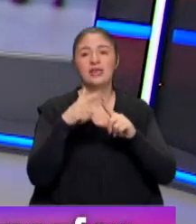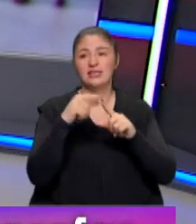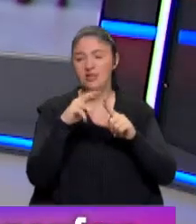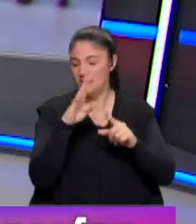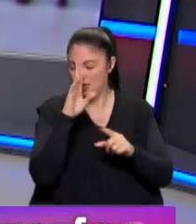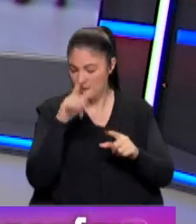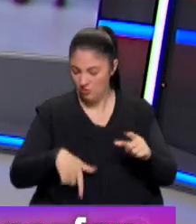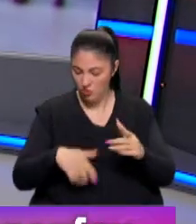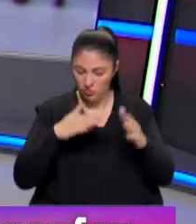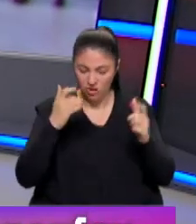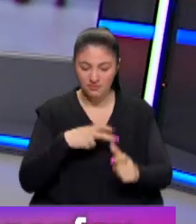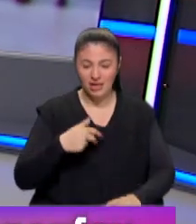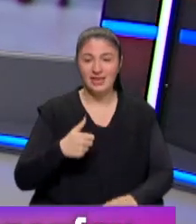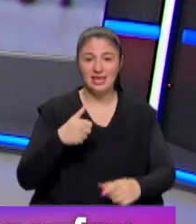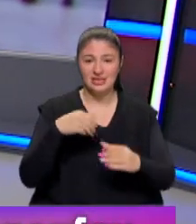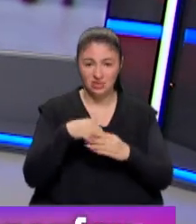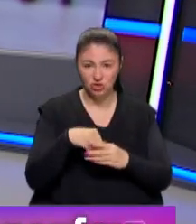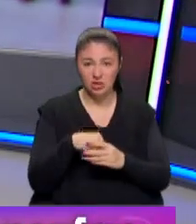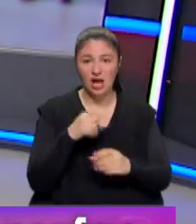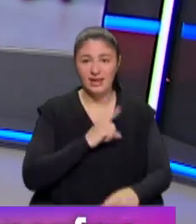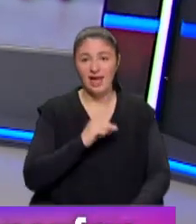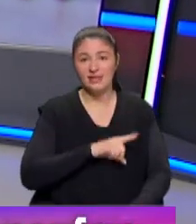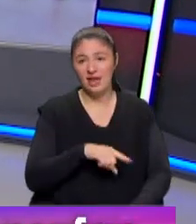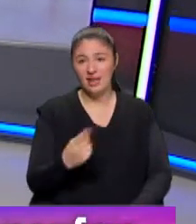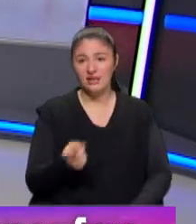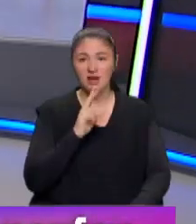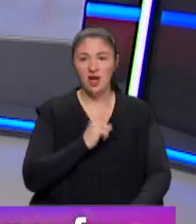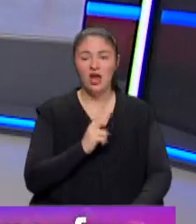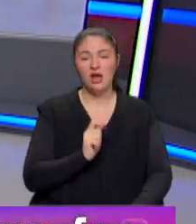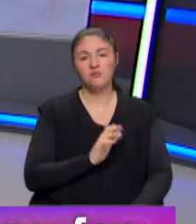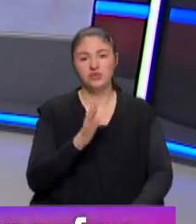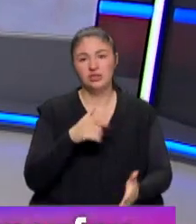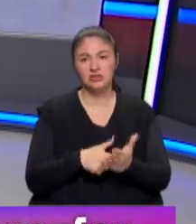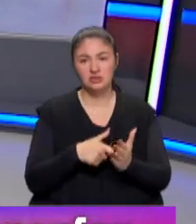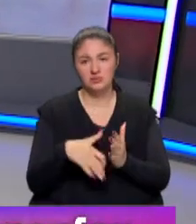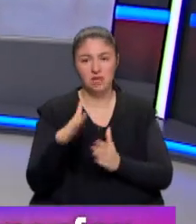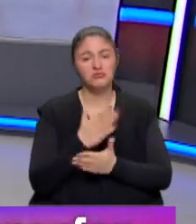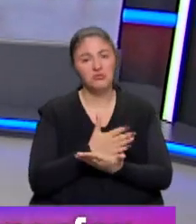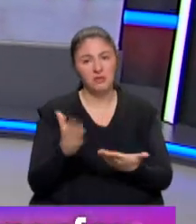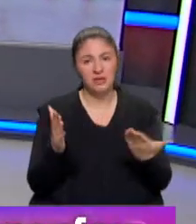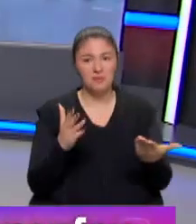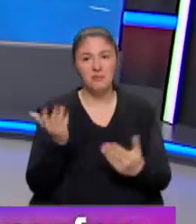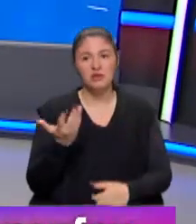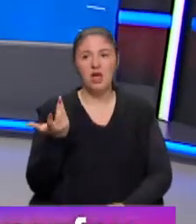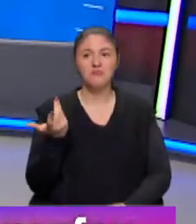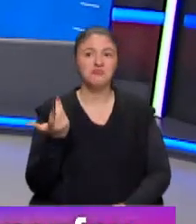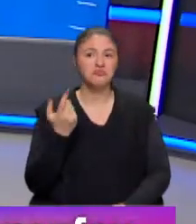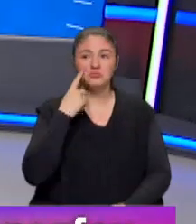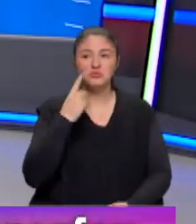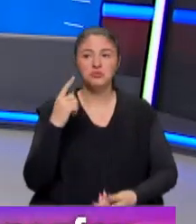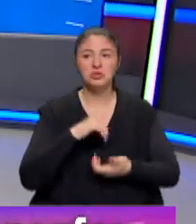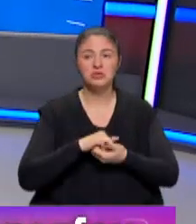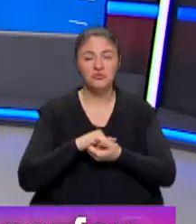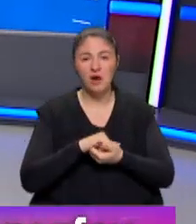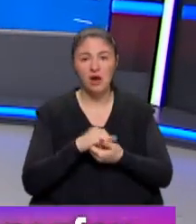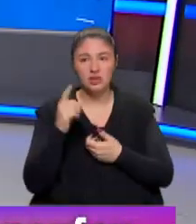Belediyesi için aday adaylığında karar vermiş, karar almış isimler. Devam edelim. Mesela Cumhur İttifakı,